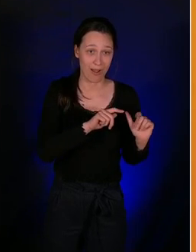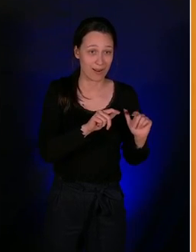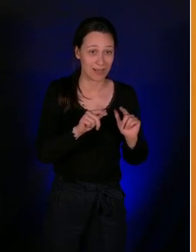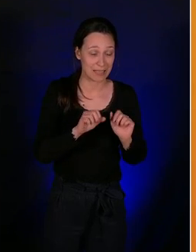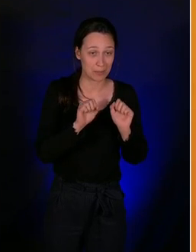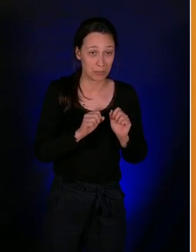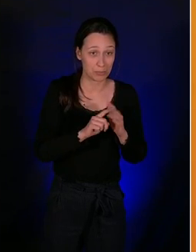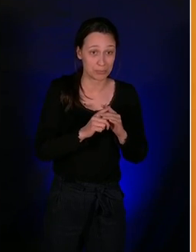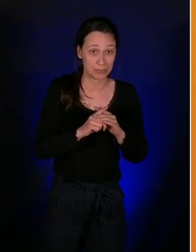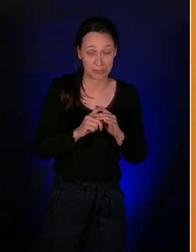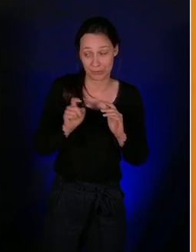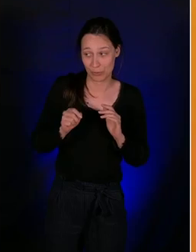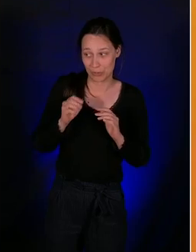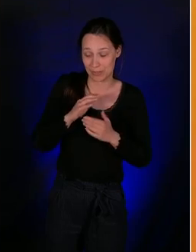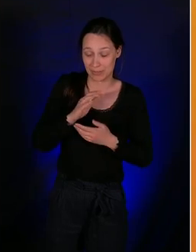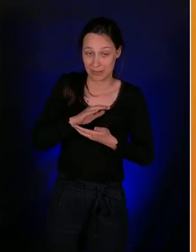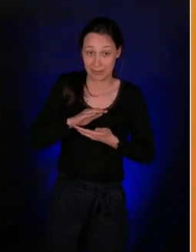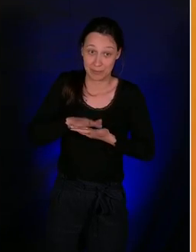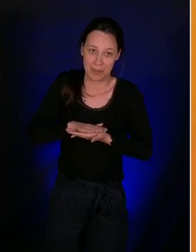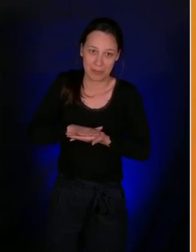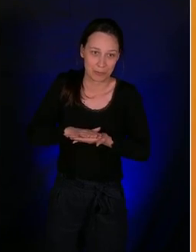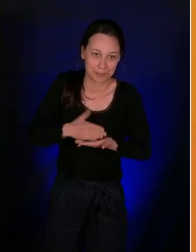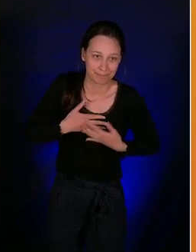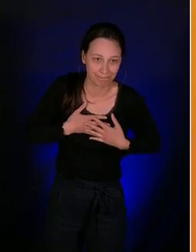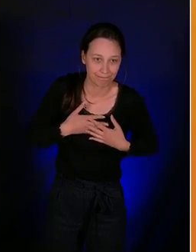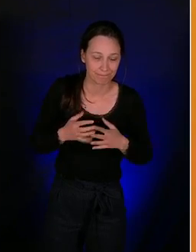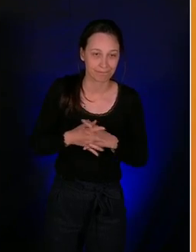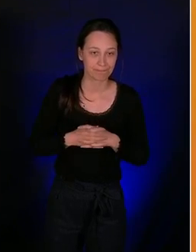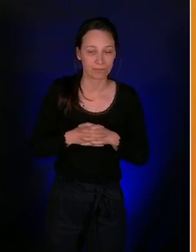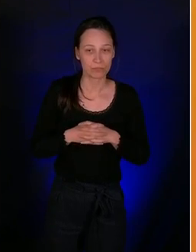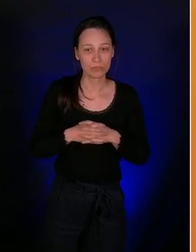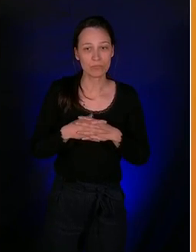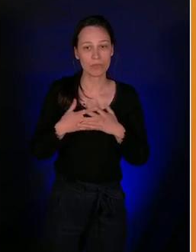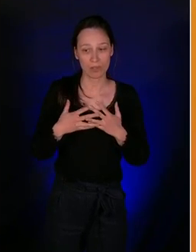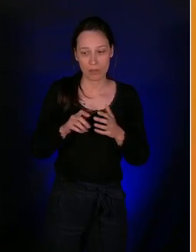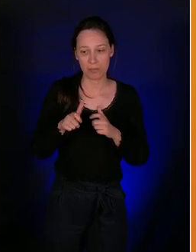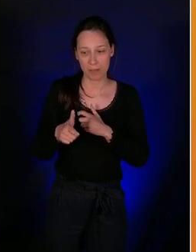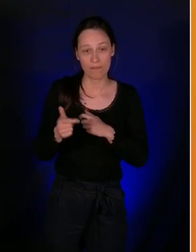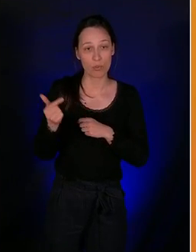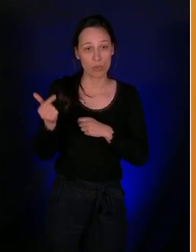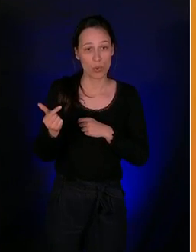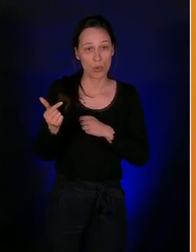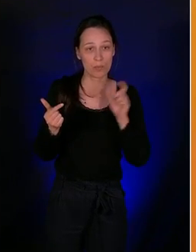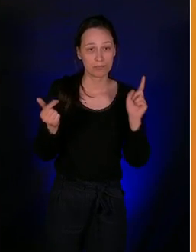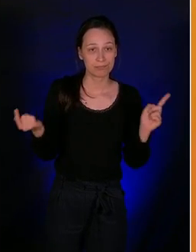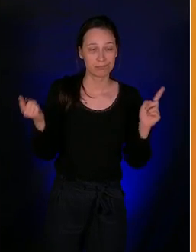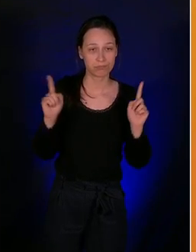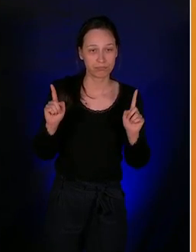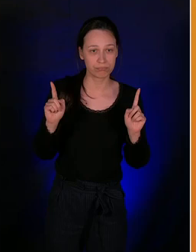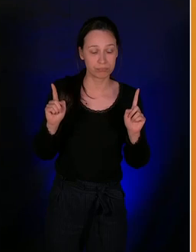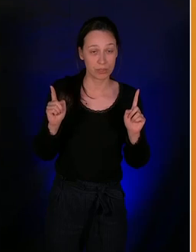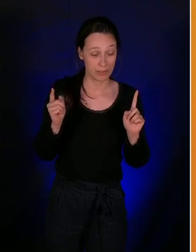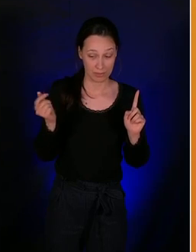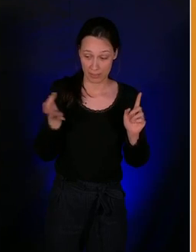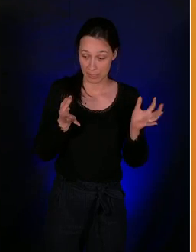les congressistes. Donc sur la retraite, ensuite, donc, on a eu deux interventions contraires, une demandant